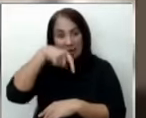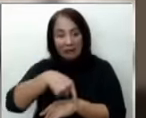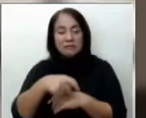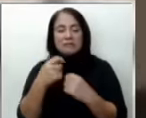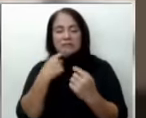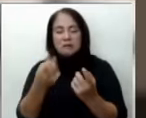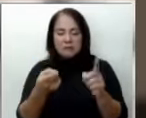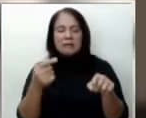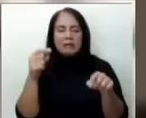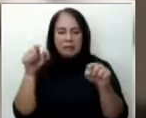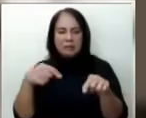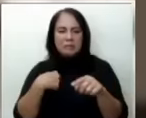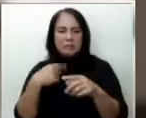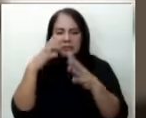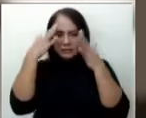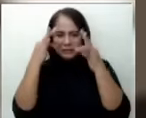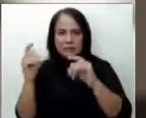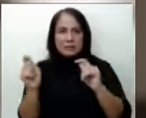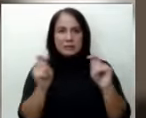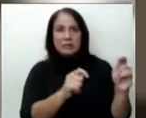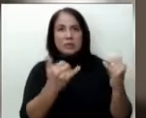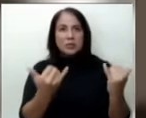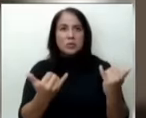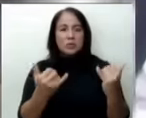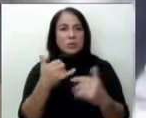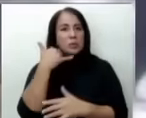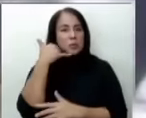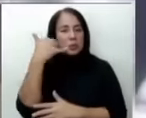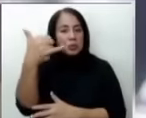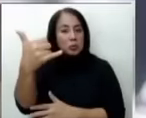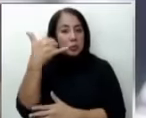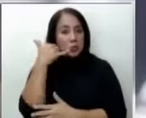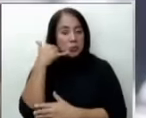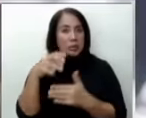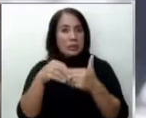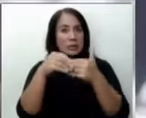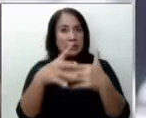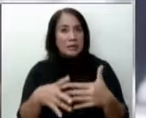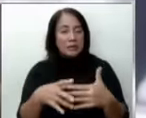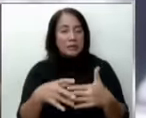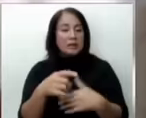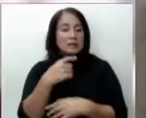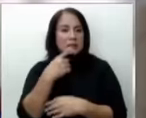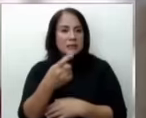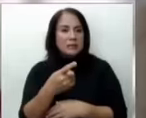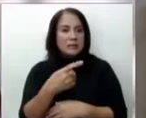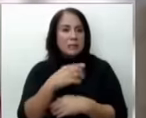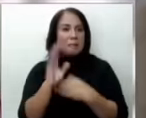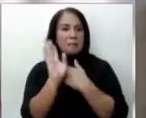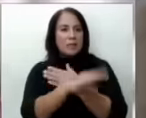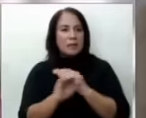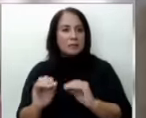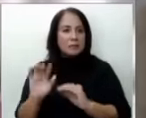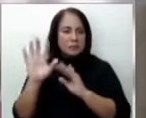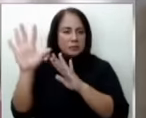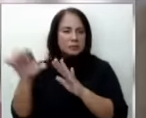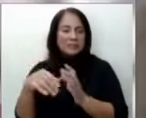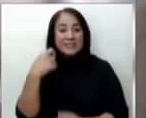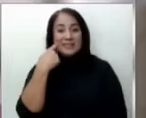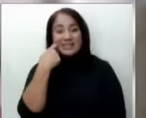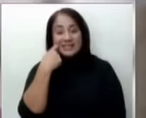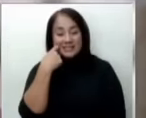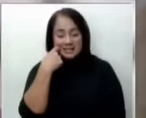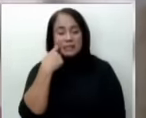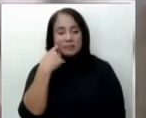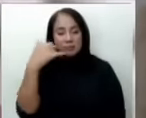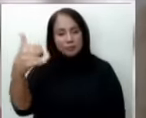Pero kaninang umaga lang daw, tinawagan siya ng kanilang leader sa Sitio Kapihan at pinababalik na siya. Kaninang umaga, tinawagan kami